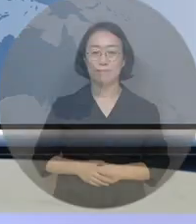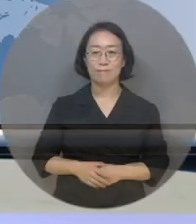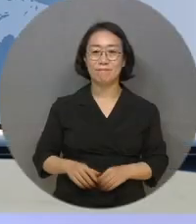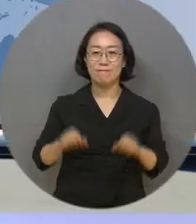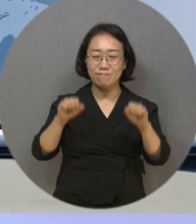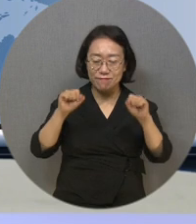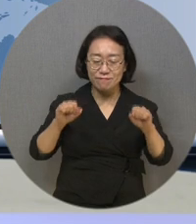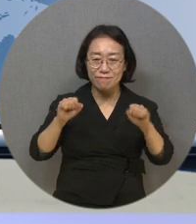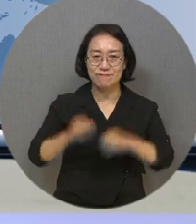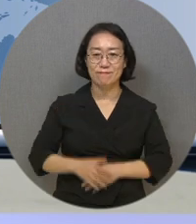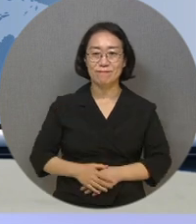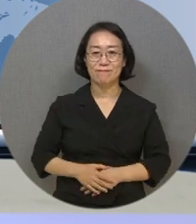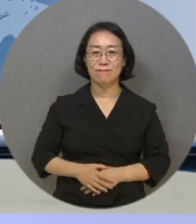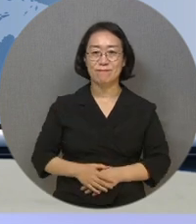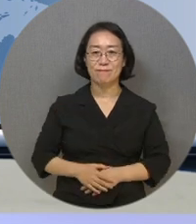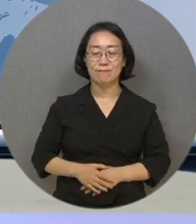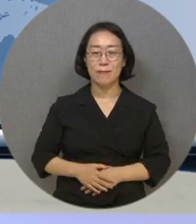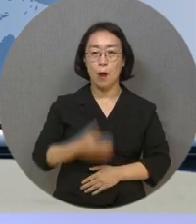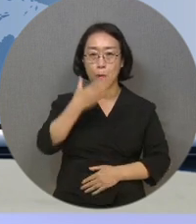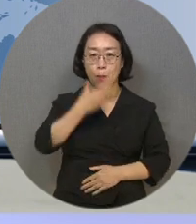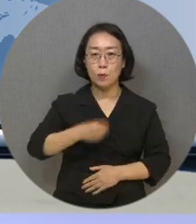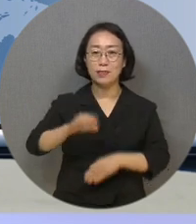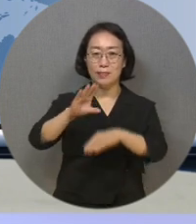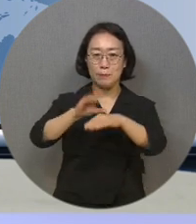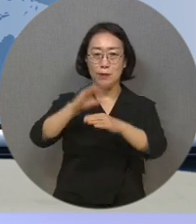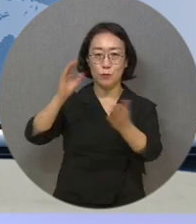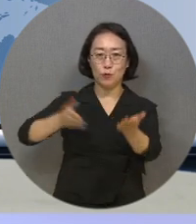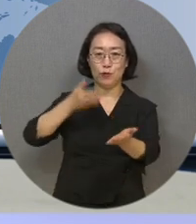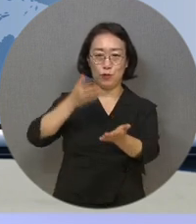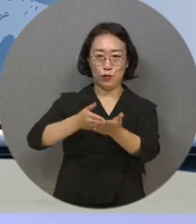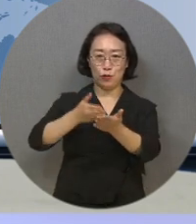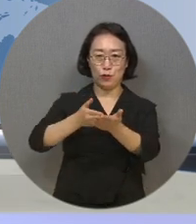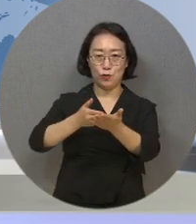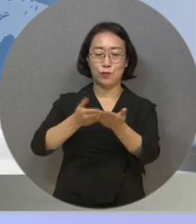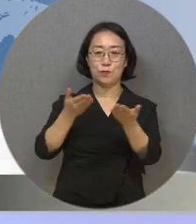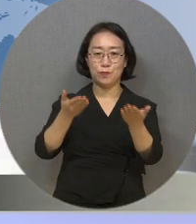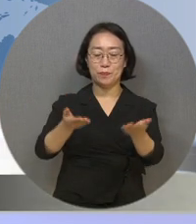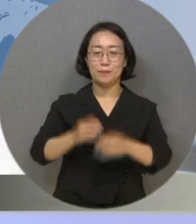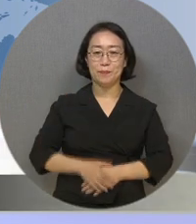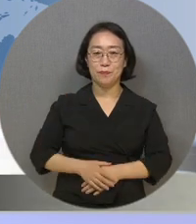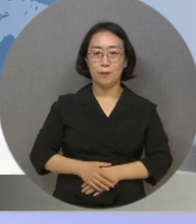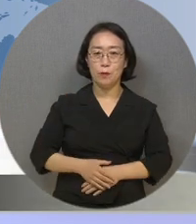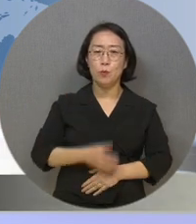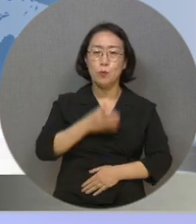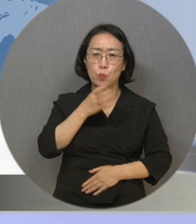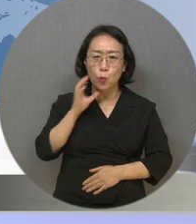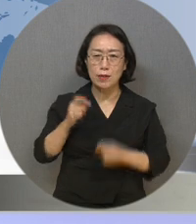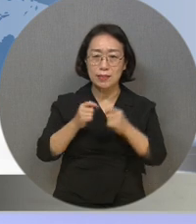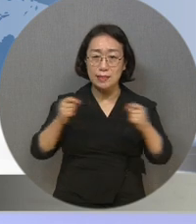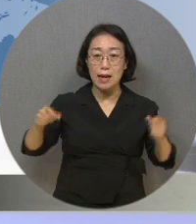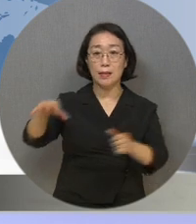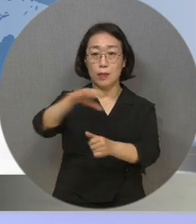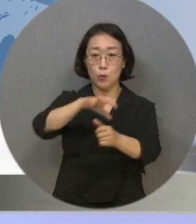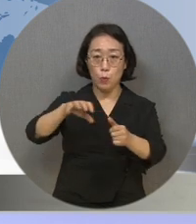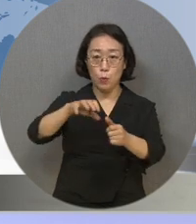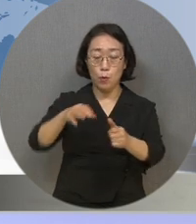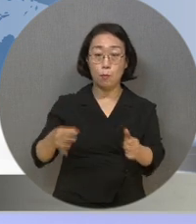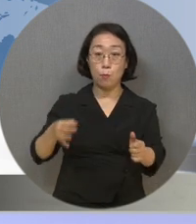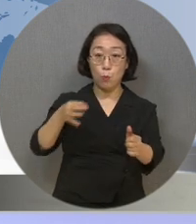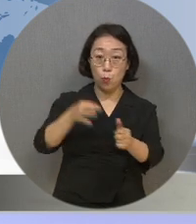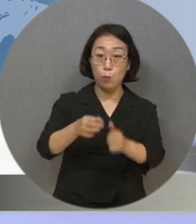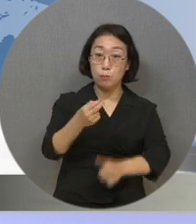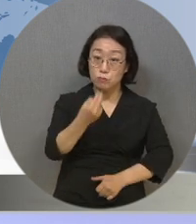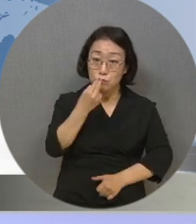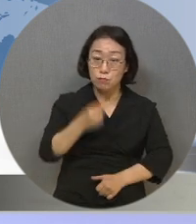시청자 여러분 안녕하십니까? WBC 복지TV 뉴스24입니다. 노인 장기 요양보험은 돌봄이 필요한